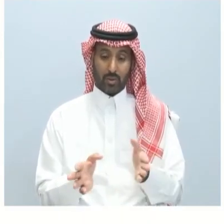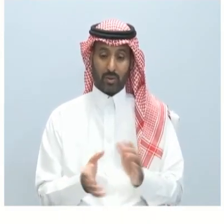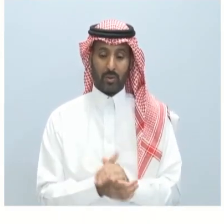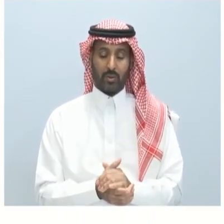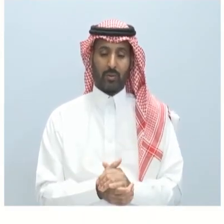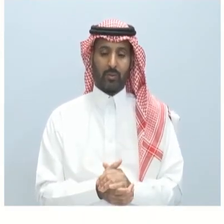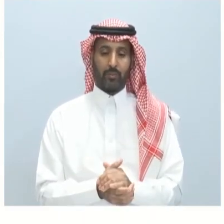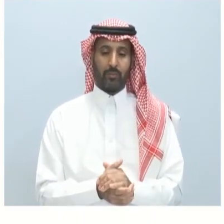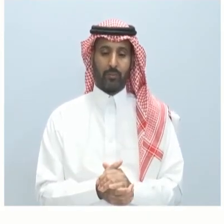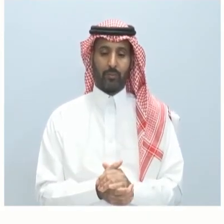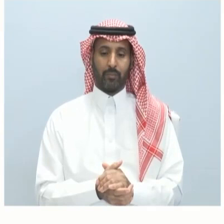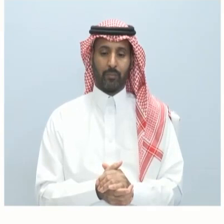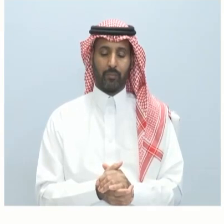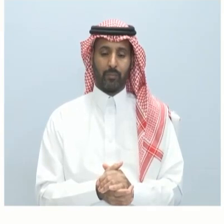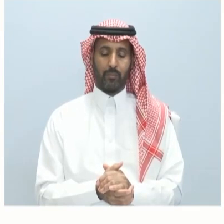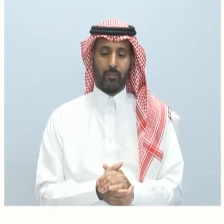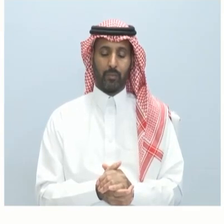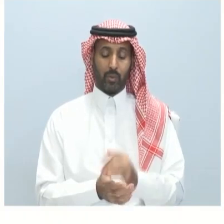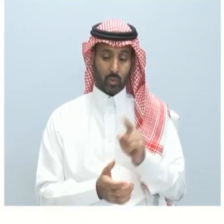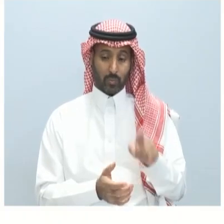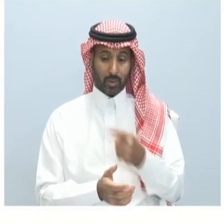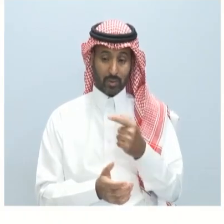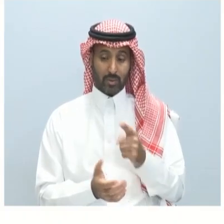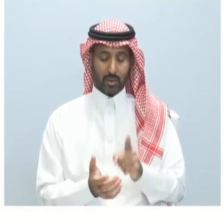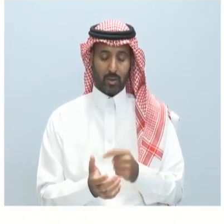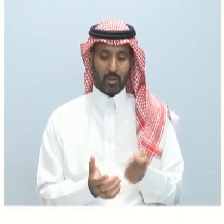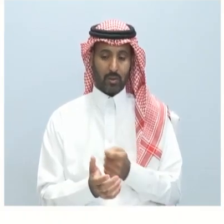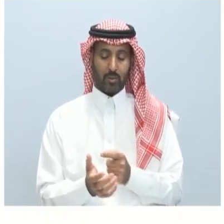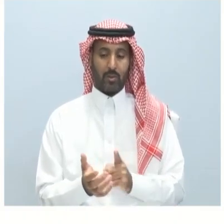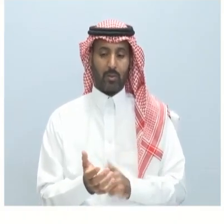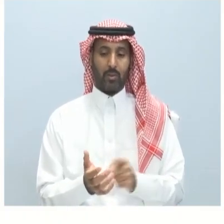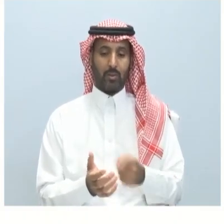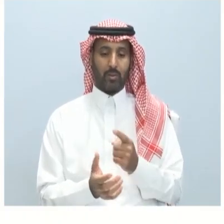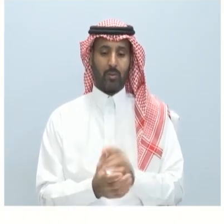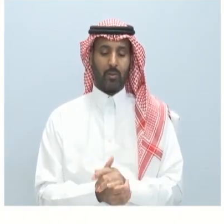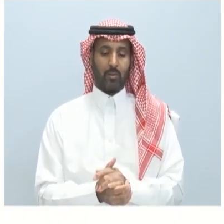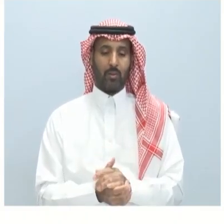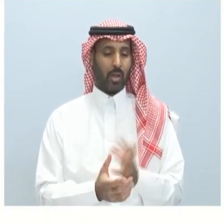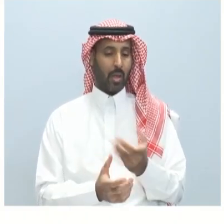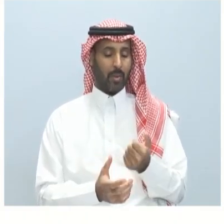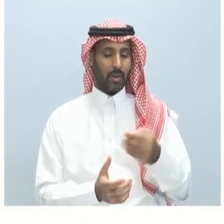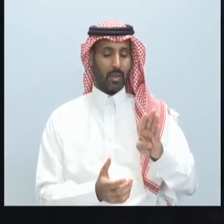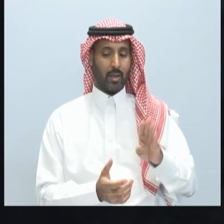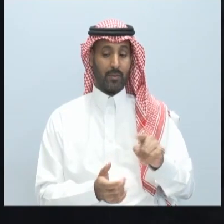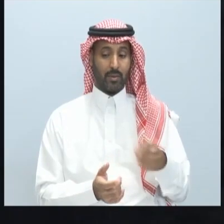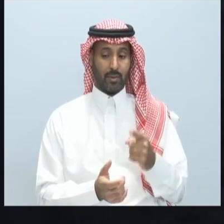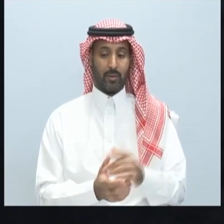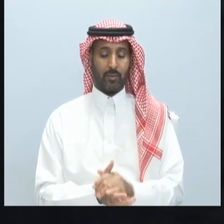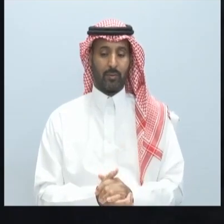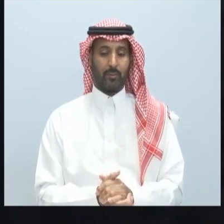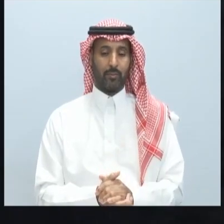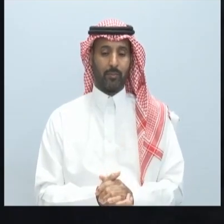9.8 من اذا الجمله صحيحه وحلنا لقيمه كف وايجاد قيمه كاف ايضا